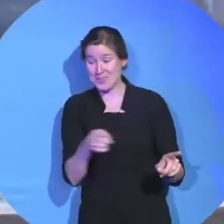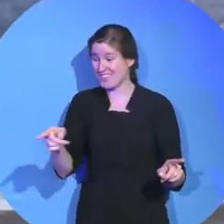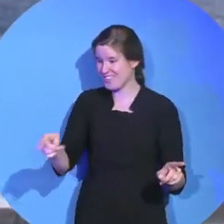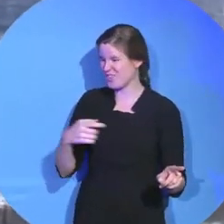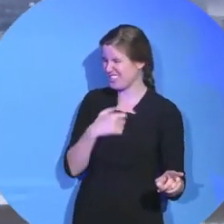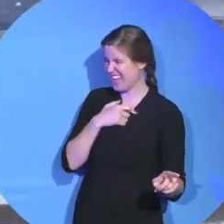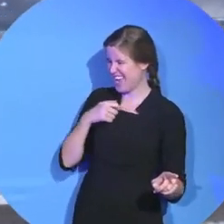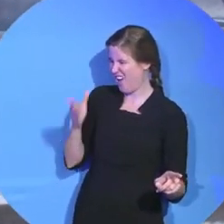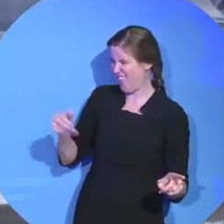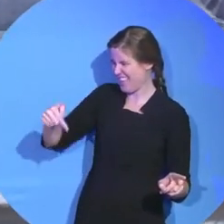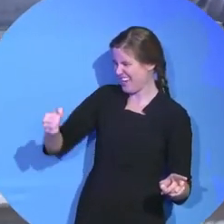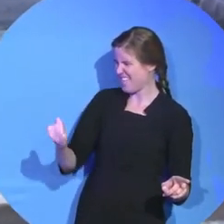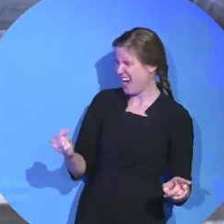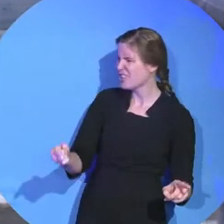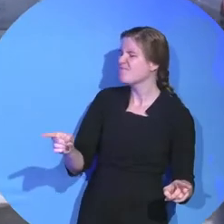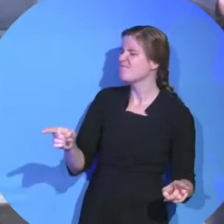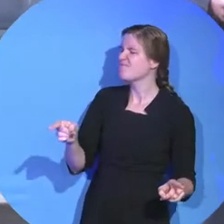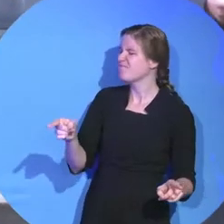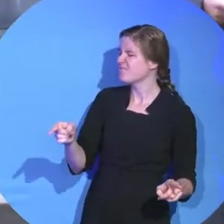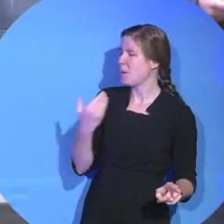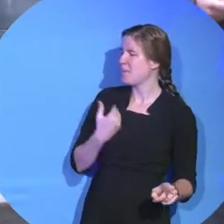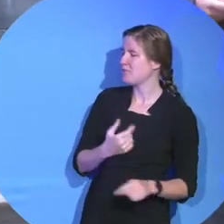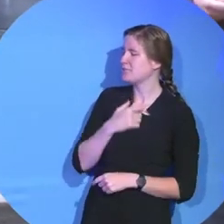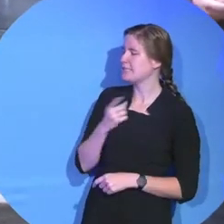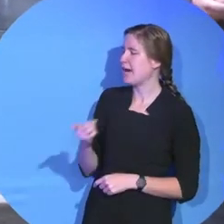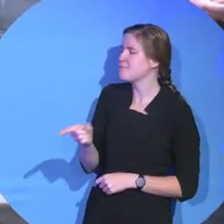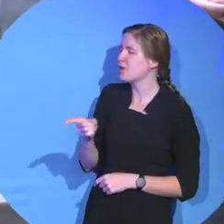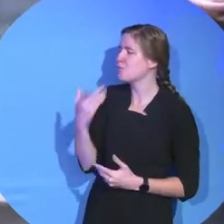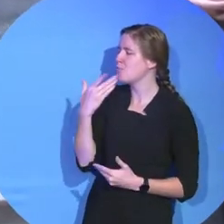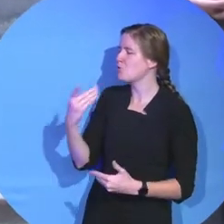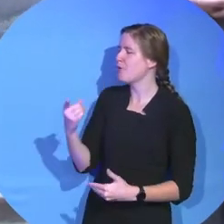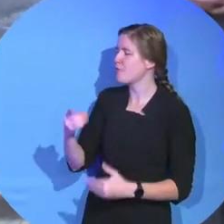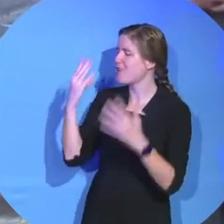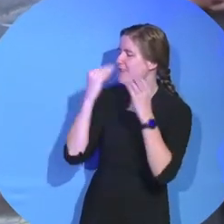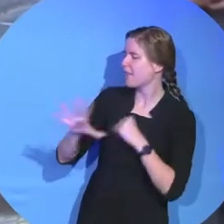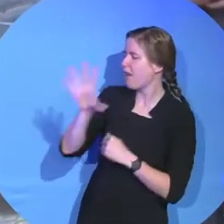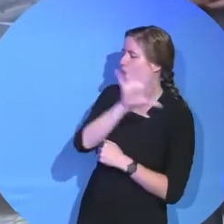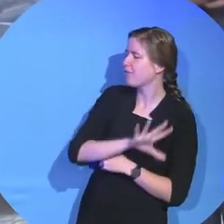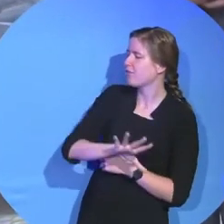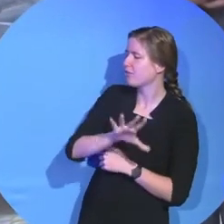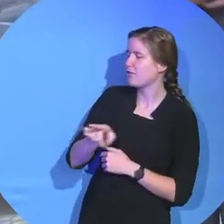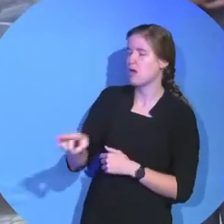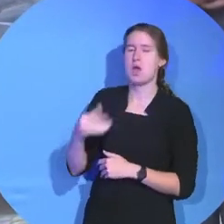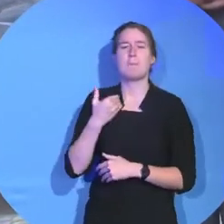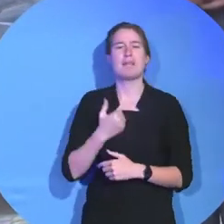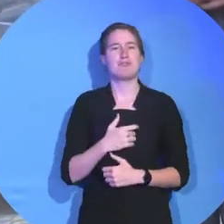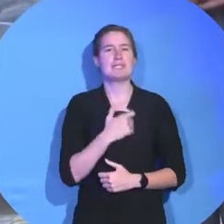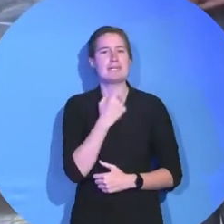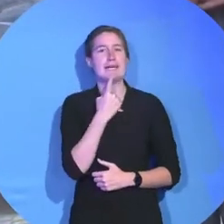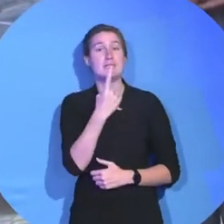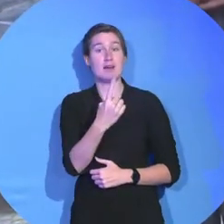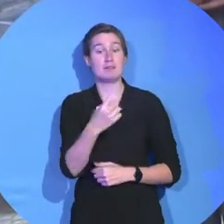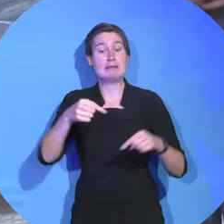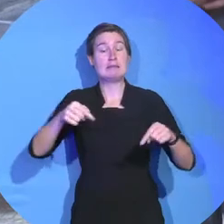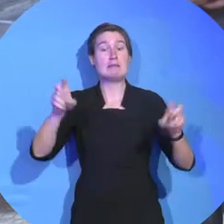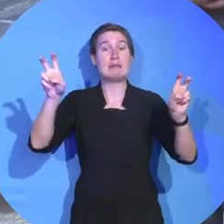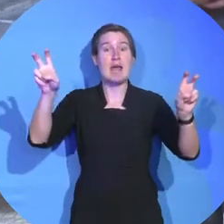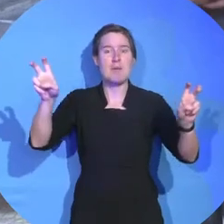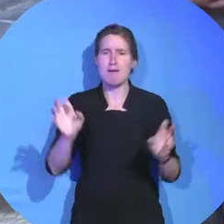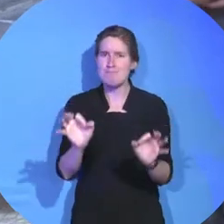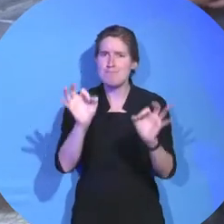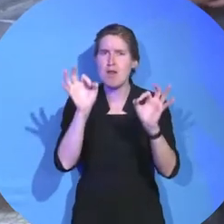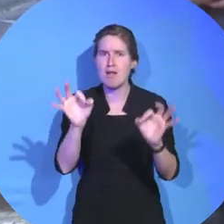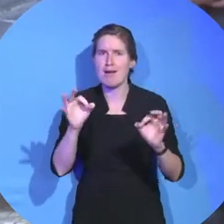Nederland? Nou, als het om dit thema gaat, dan is het ongelooflijk belangrijk dat we daar met elkaar